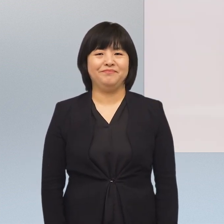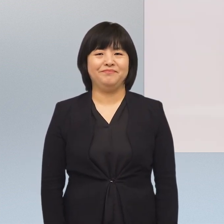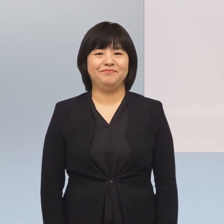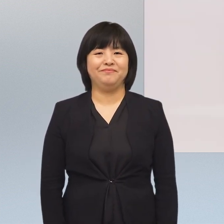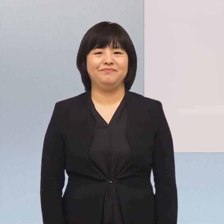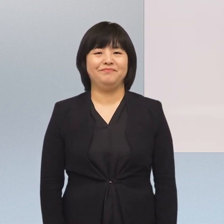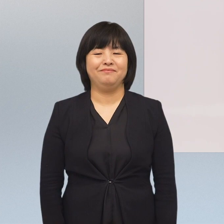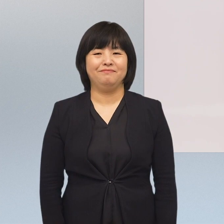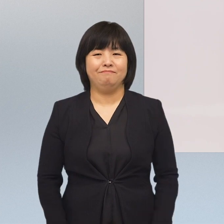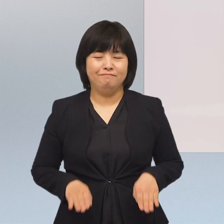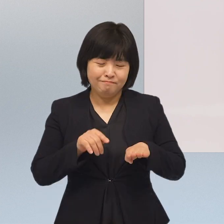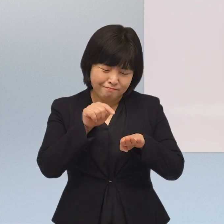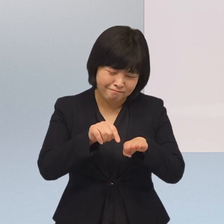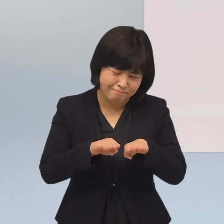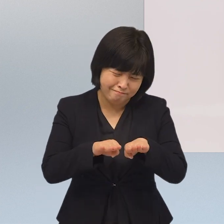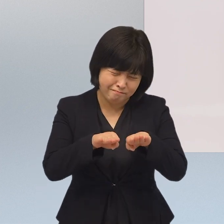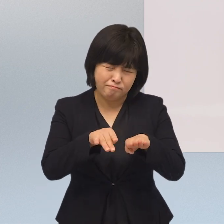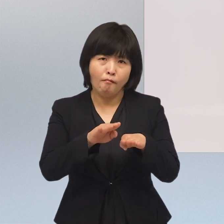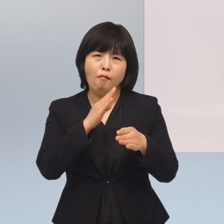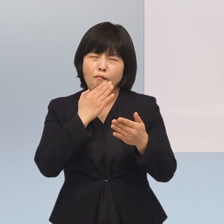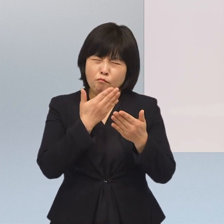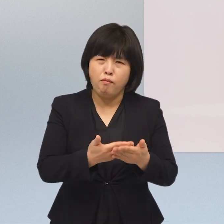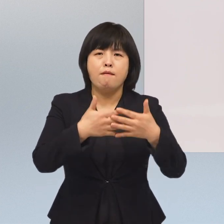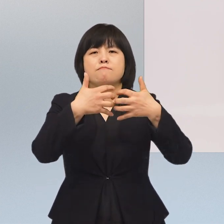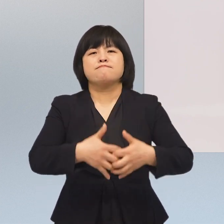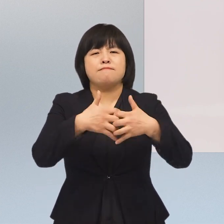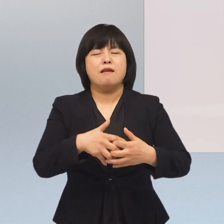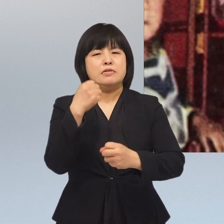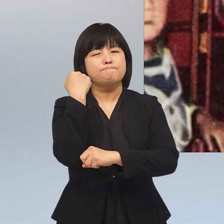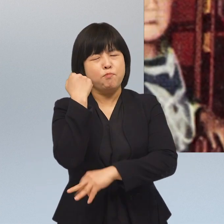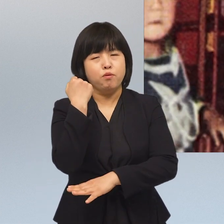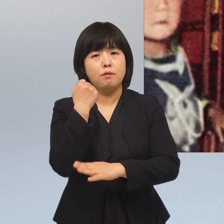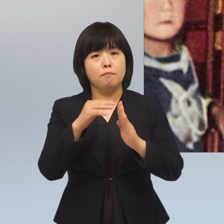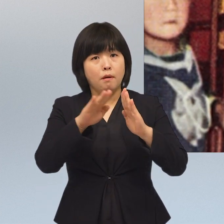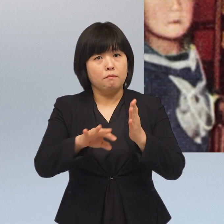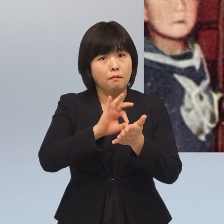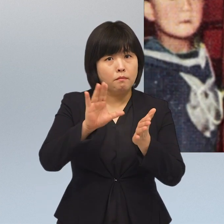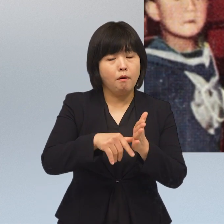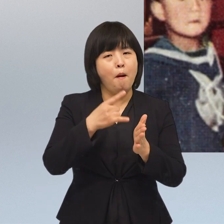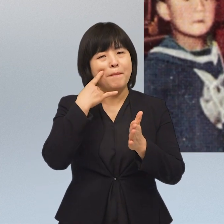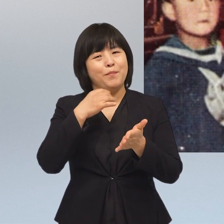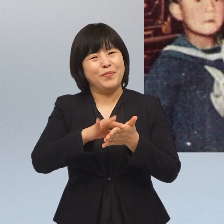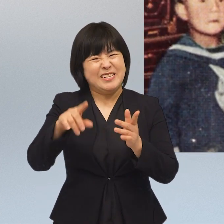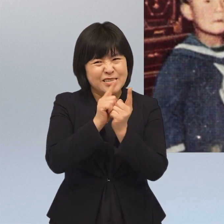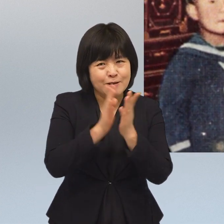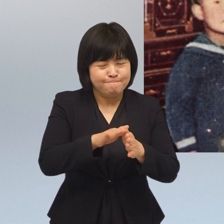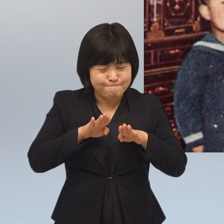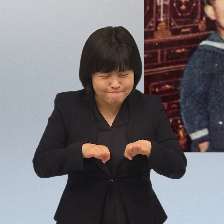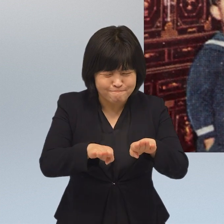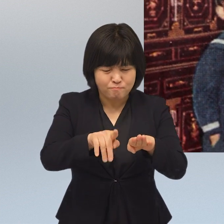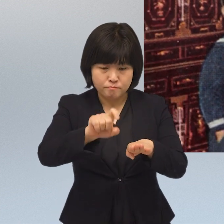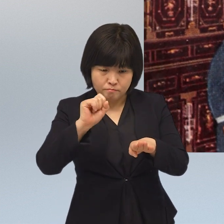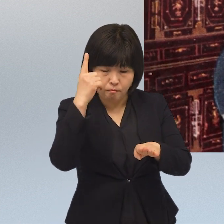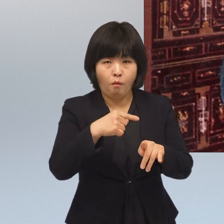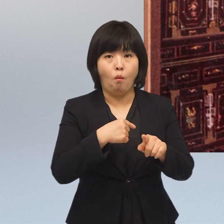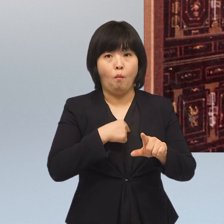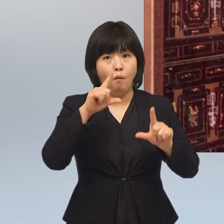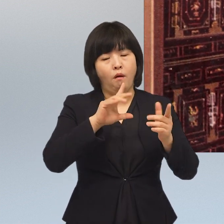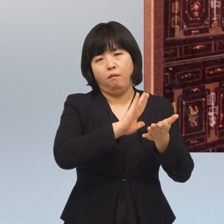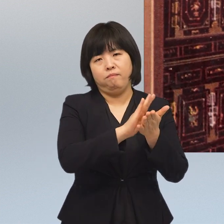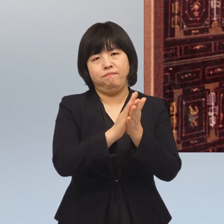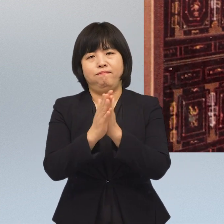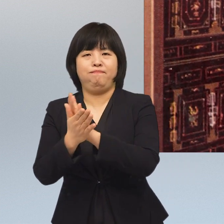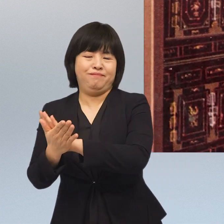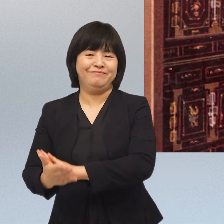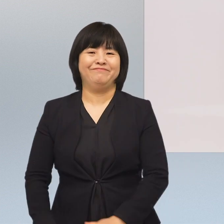그래서 재봉틀은 어떤 경공업의 근간이기도 하고 또 집안에서 했을 때는 그 엄마들이 이제 그걸 옷을 만들고 또 이제 복식의